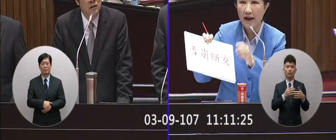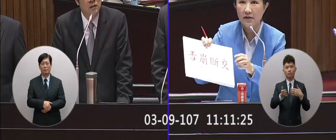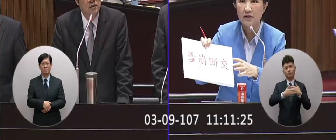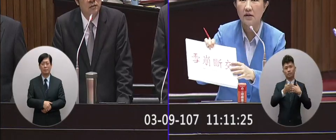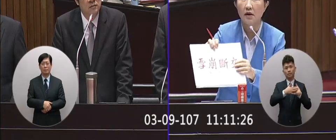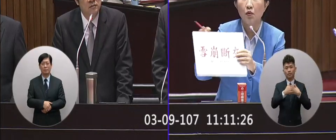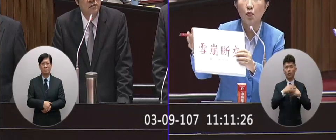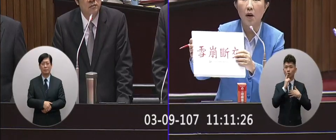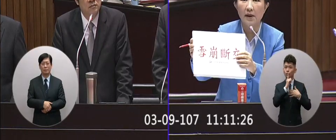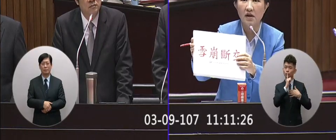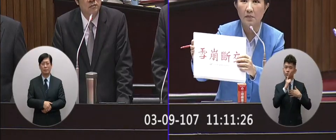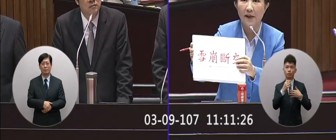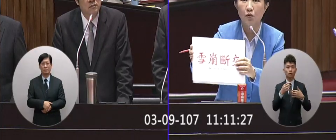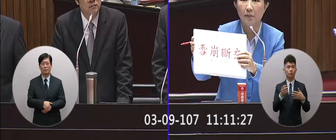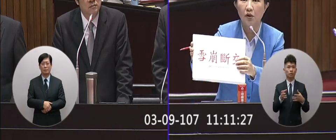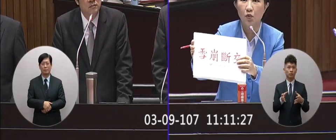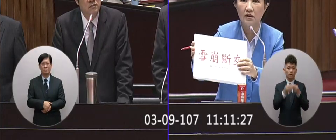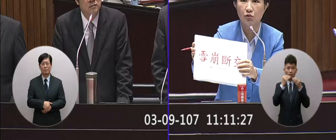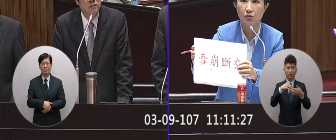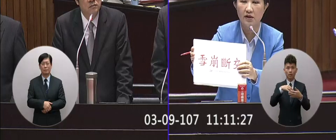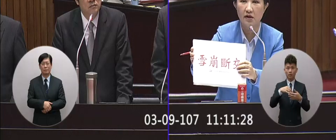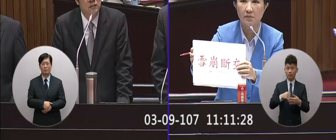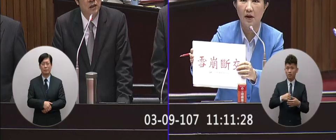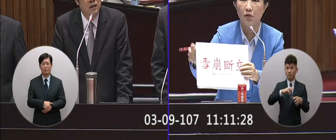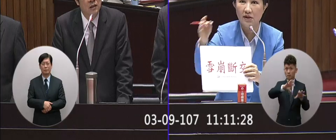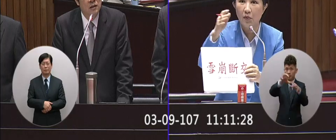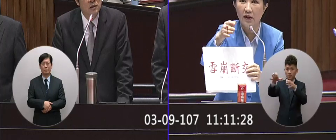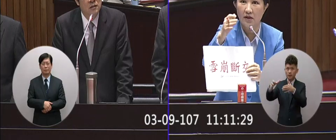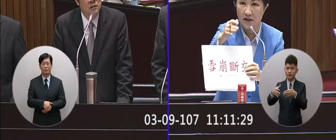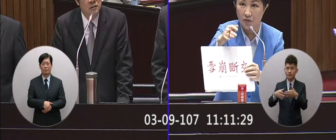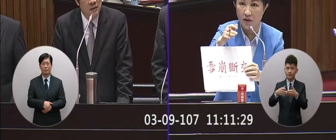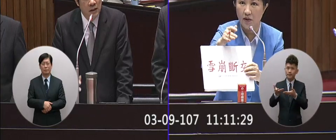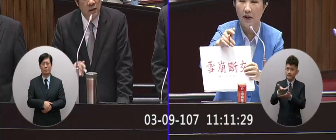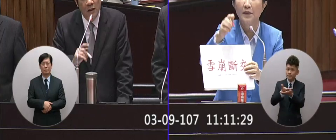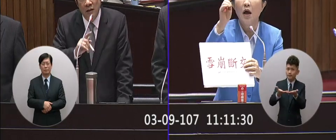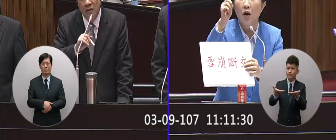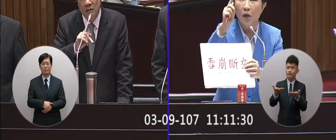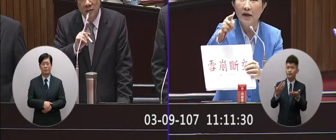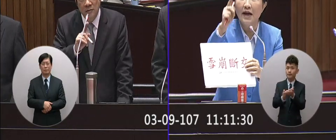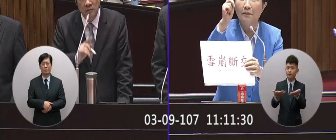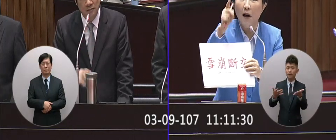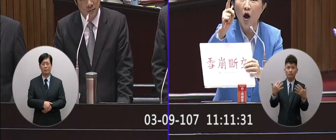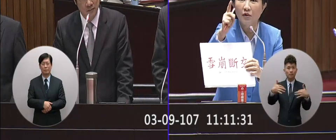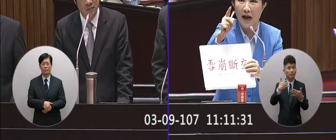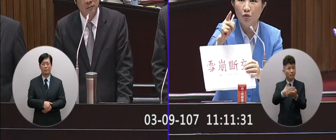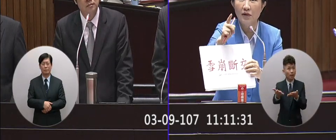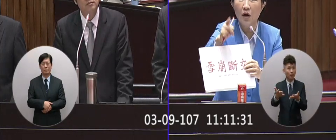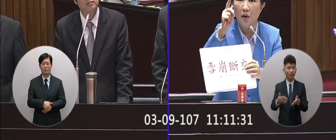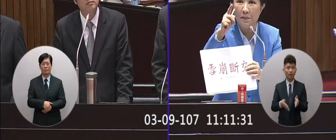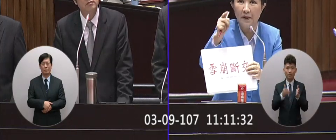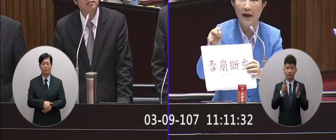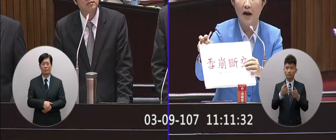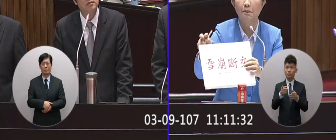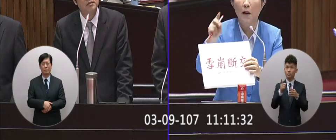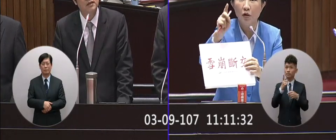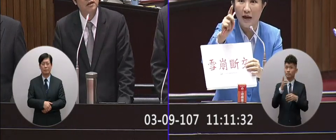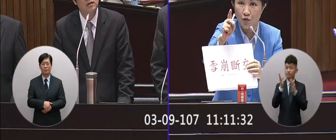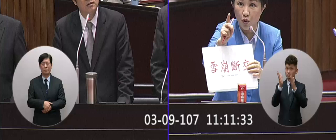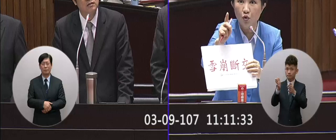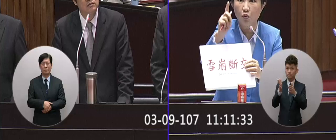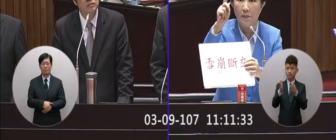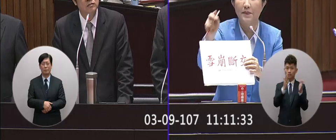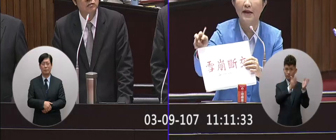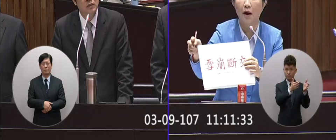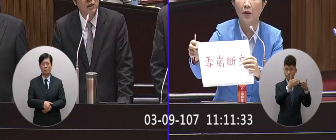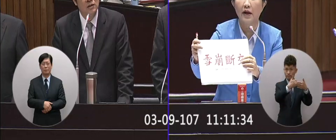啊！但是我们要怎么办？我们的国际处境要怎么办？我是在问你解决这问题。我跟你讲，炮打中央，我们比你还炮